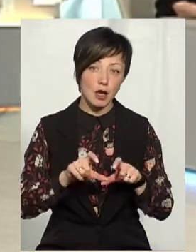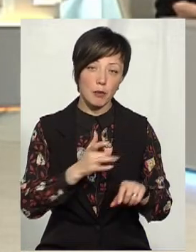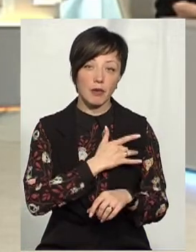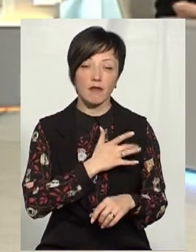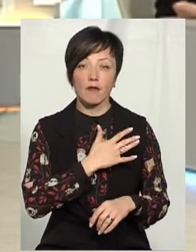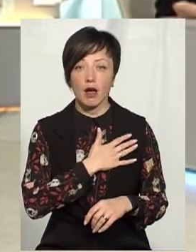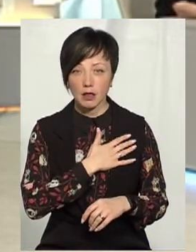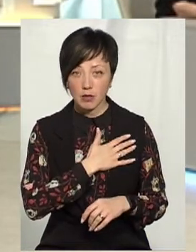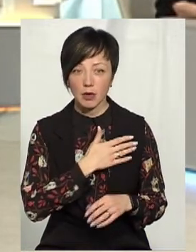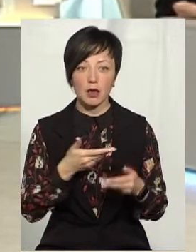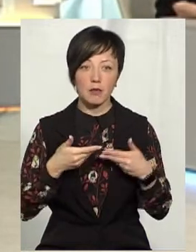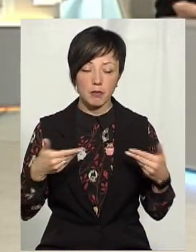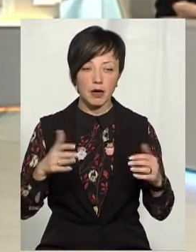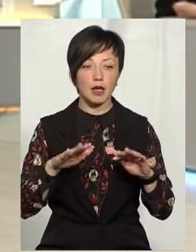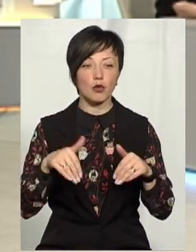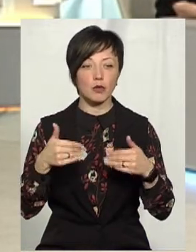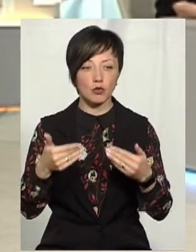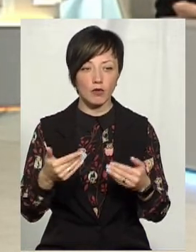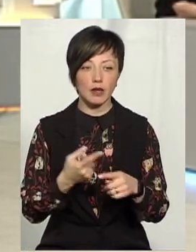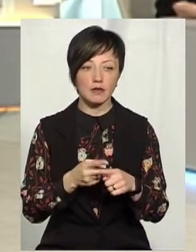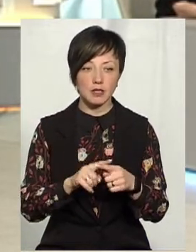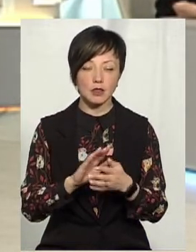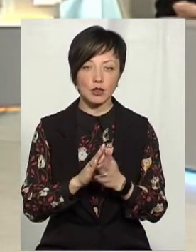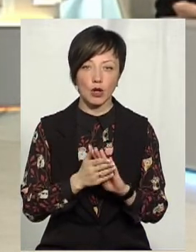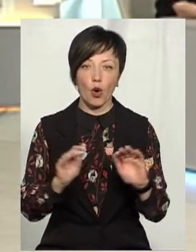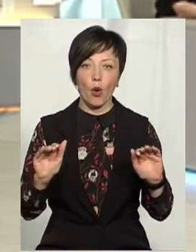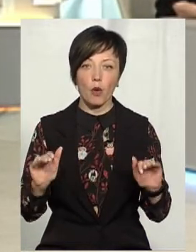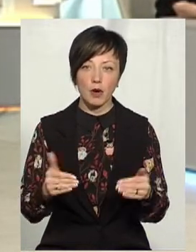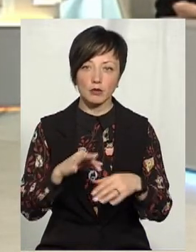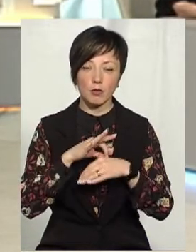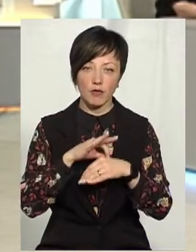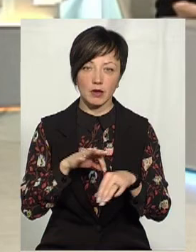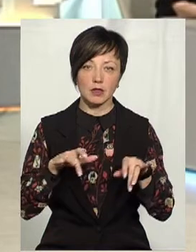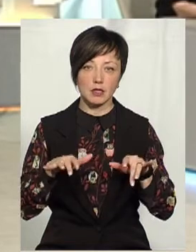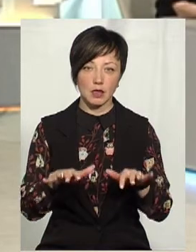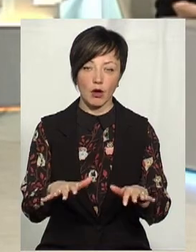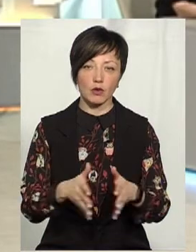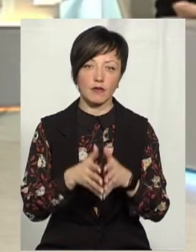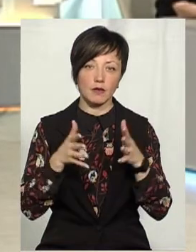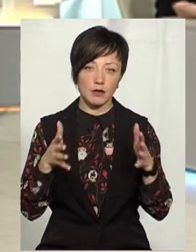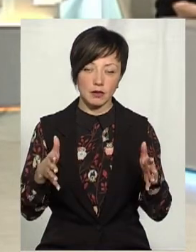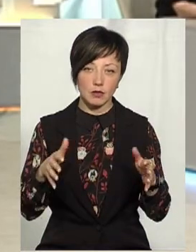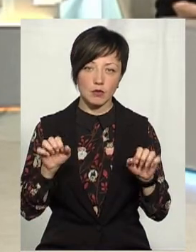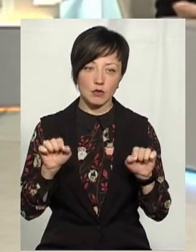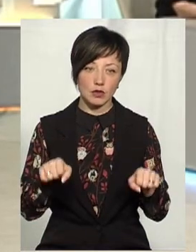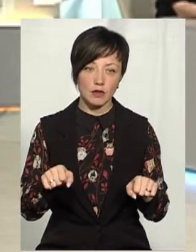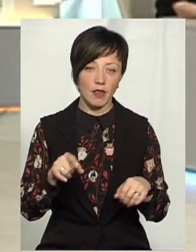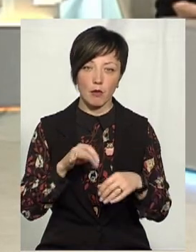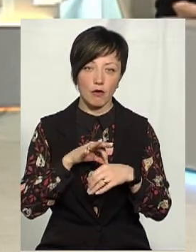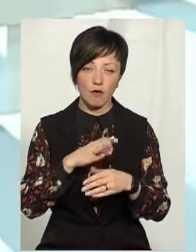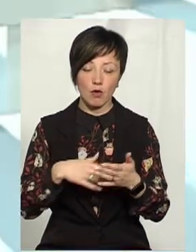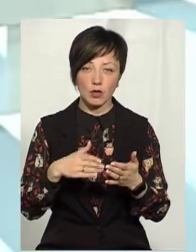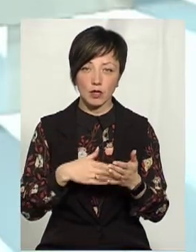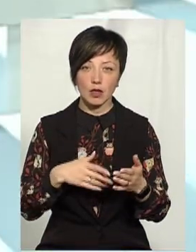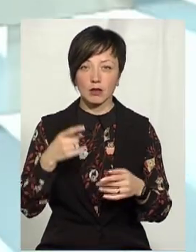є приватними, ми рекомендували в цій ситуації обмежити проведення таких заходів, можливо, навіть їх і не проводити,